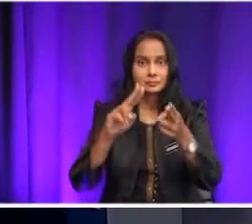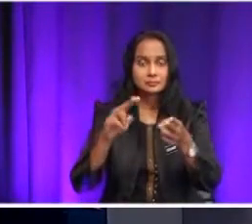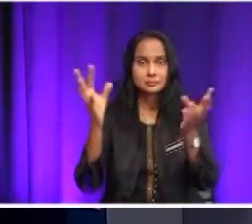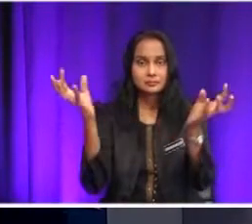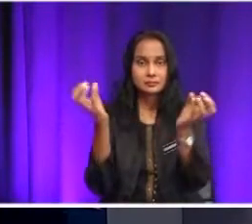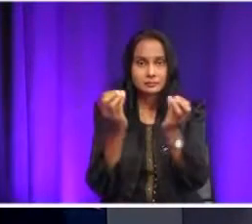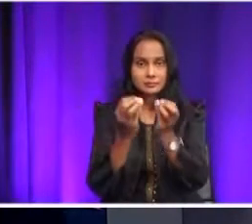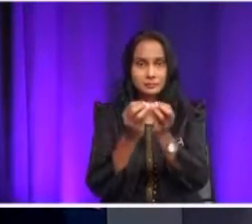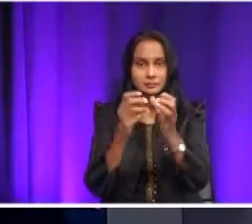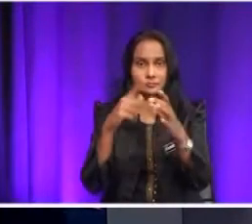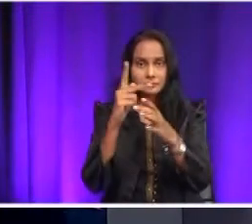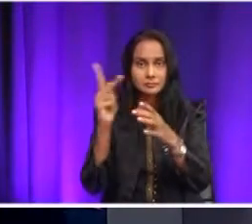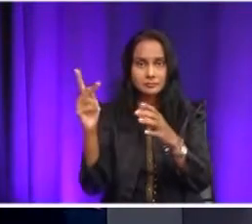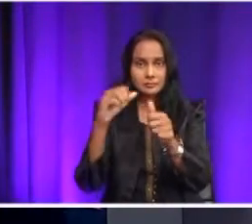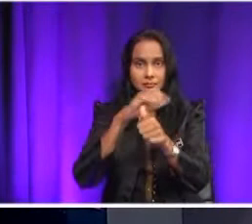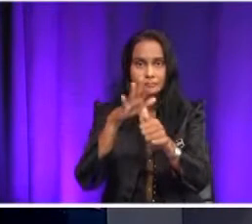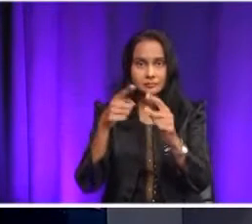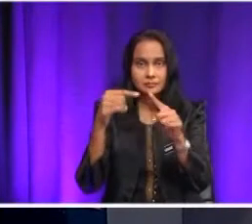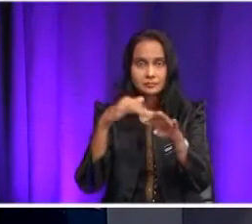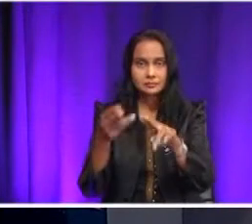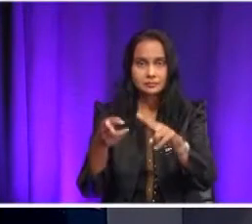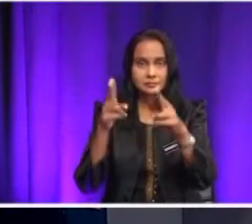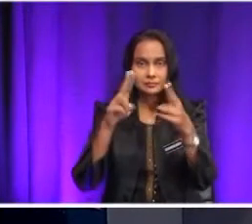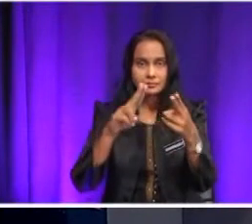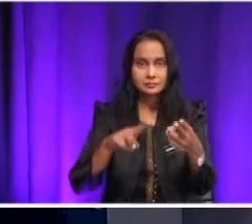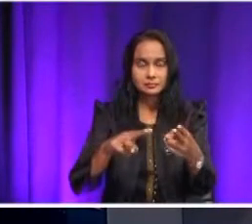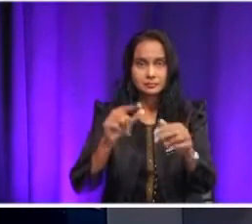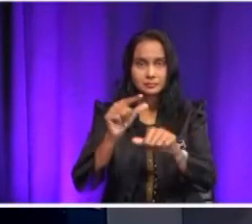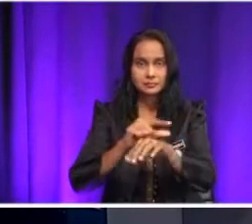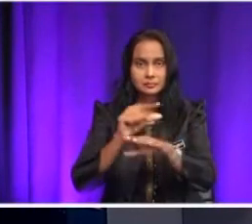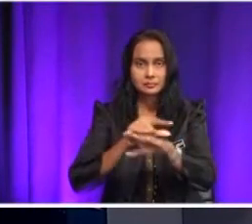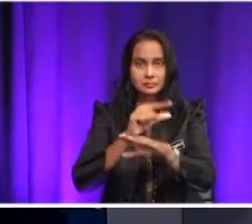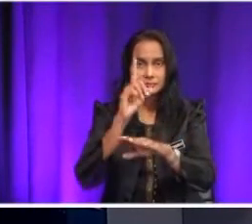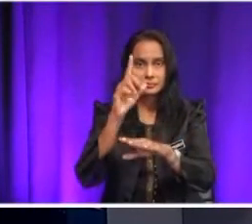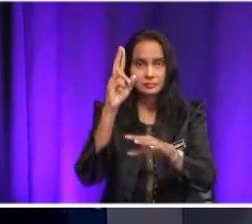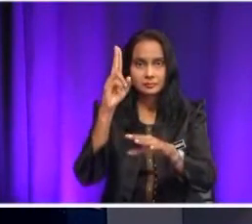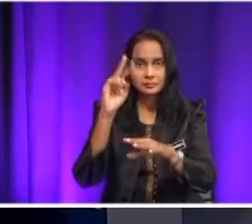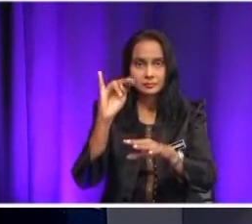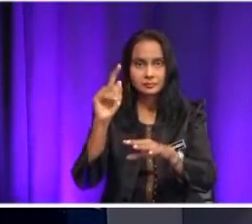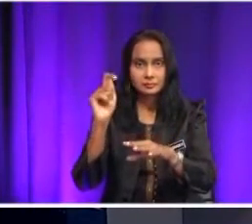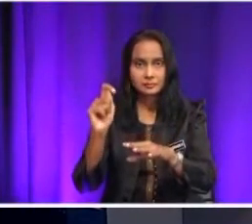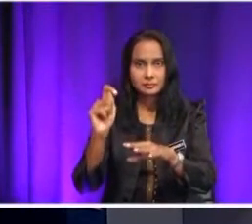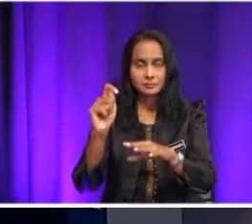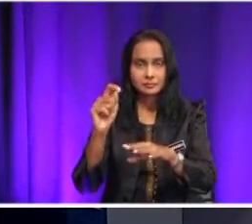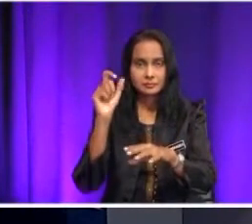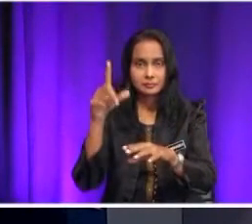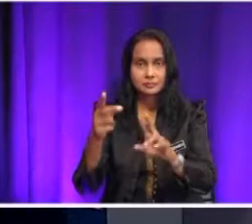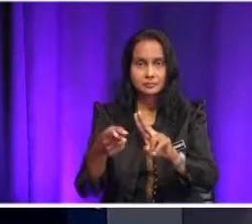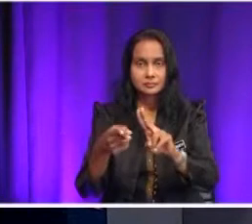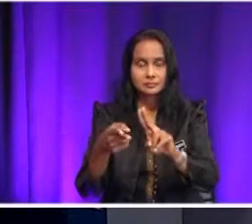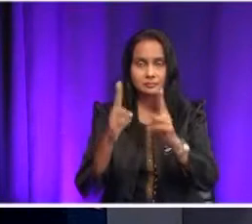kesan daripada perubahan dalam penggunaan satu unit input berubah masuknya